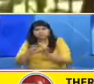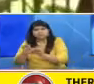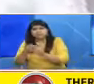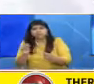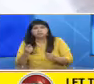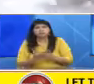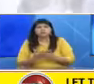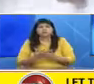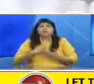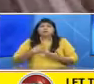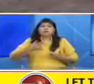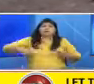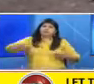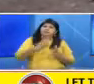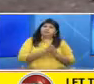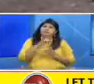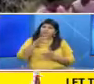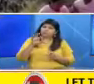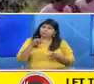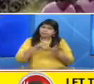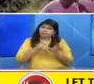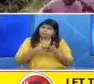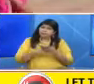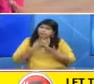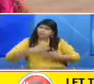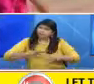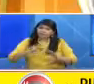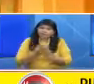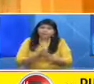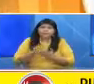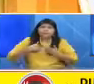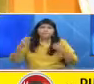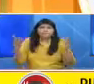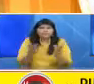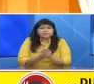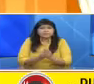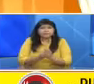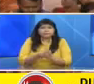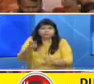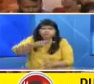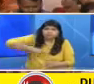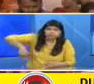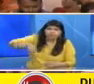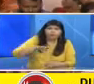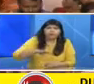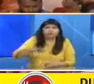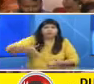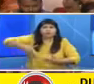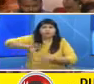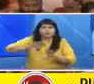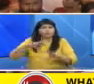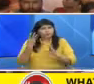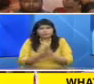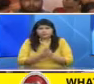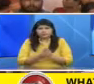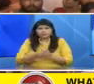में सामूहिकता भी हो और सेवा भी हो। क्यों न हम मिल करके पूरा मोहल्ला निकल पड़े। अगर हमारी फुटबॉल की टीम है